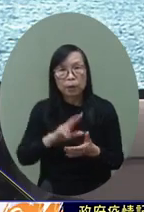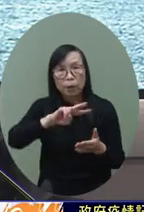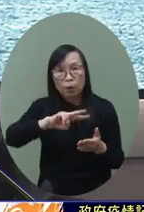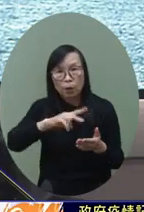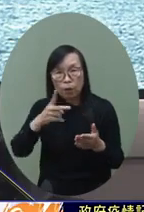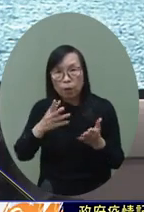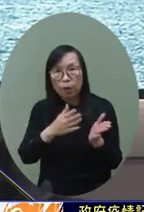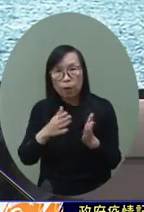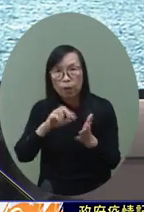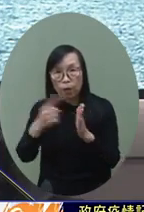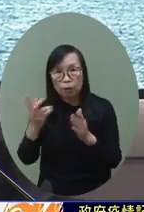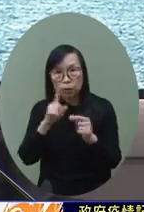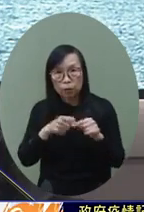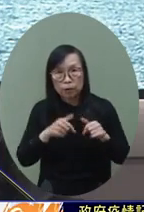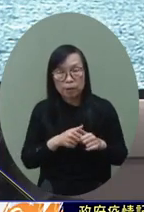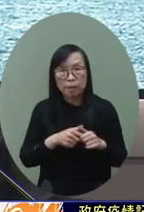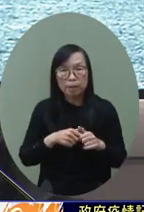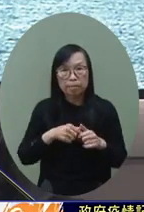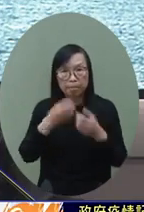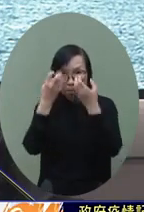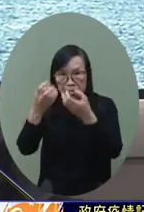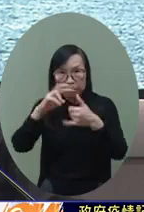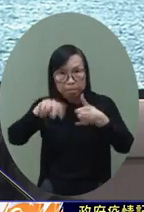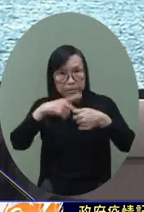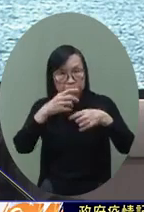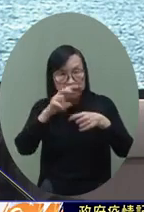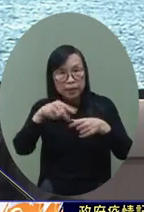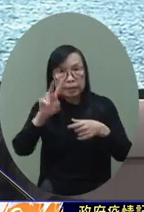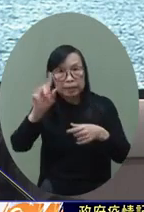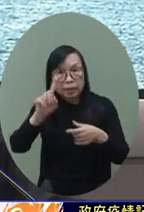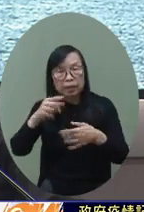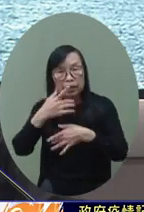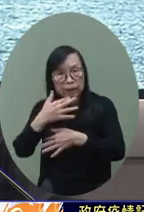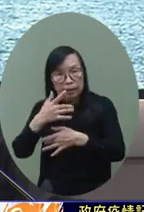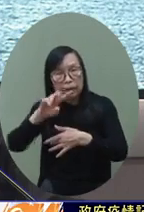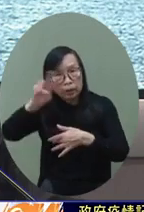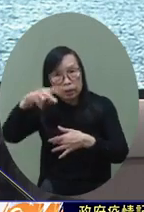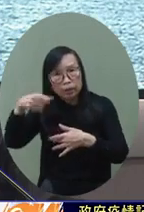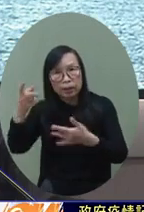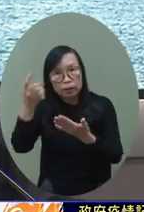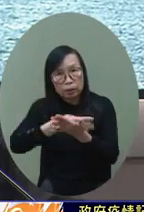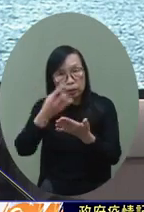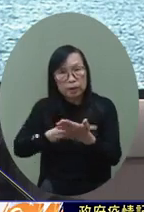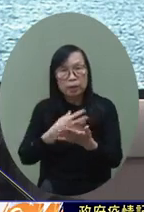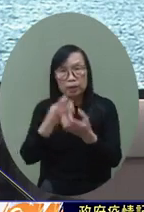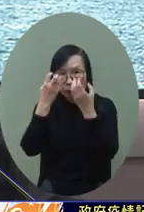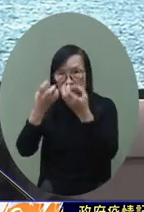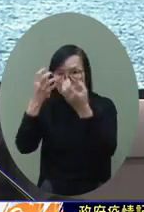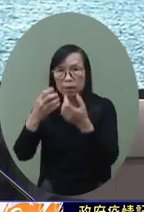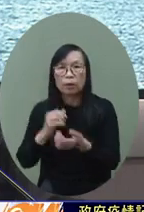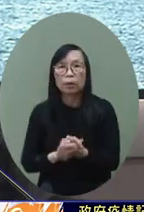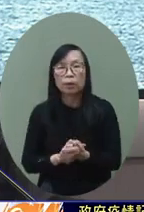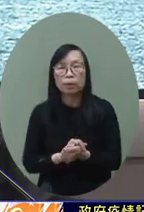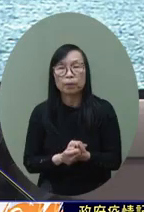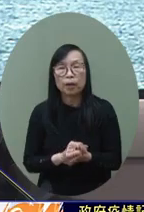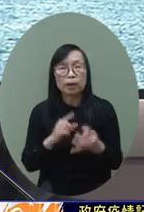中心咧一齊去密切檢視幾時需要去調整任何嘅措施。咁呢個咧係會緊密留意住嘅。